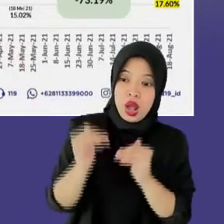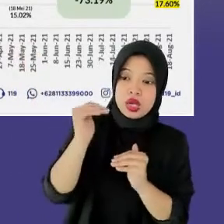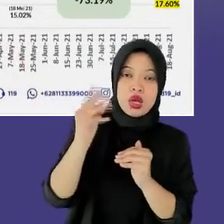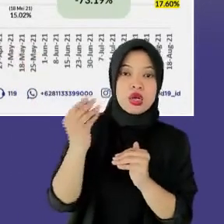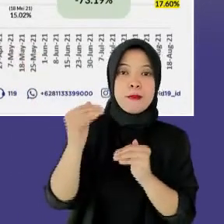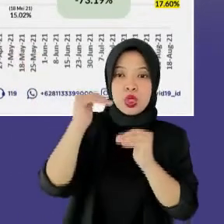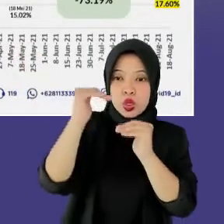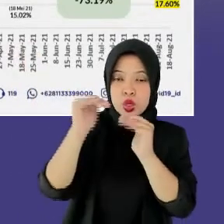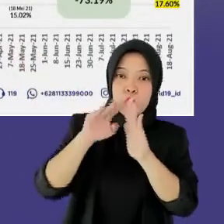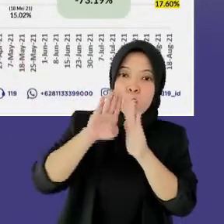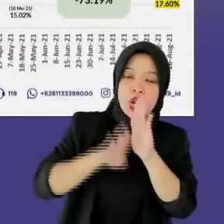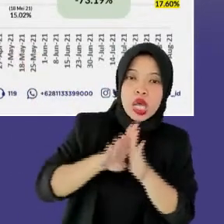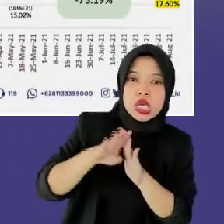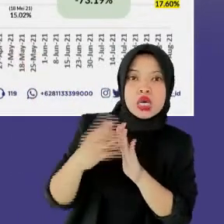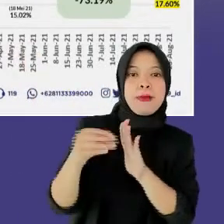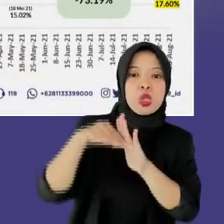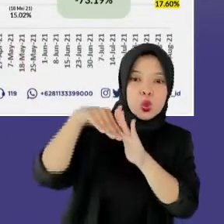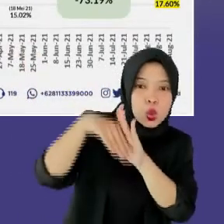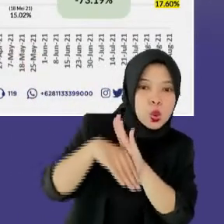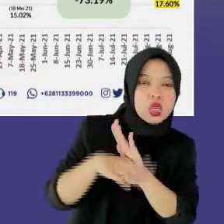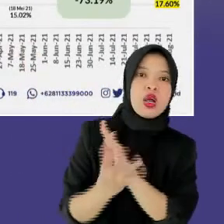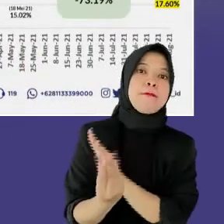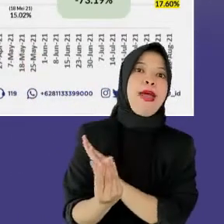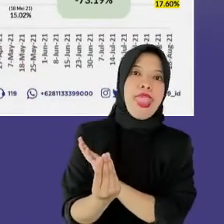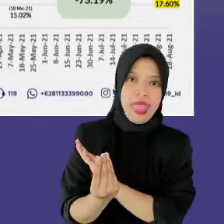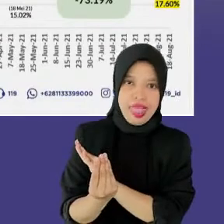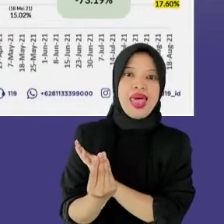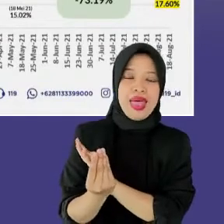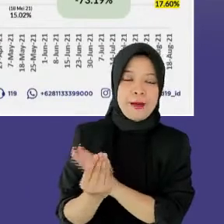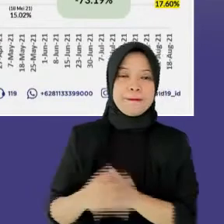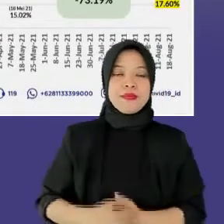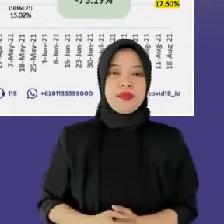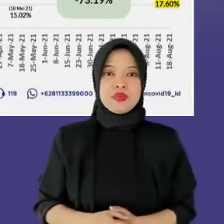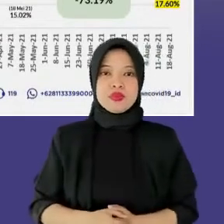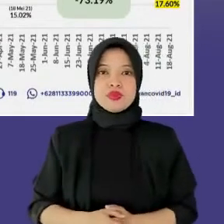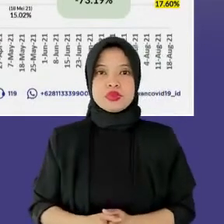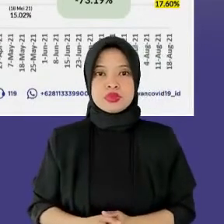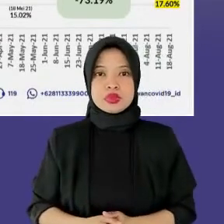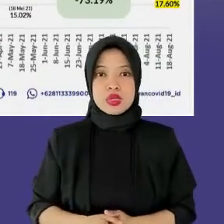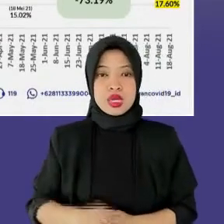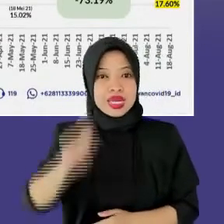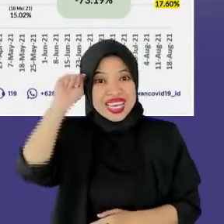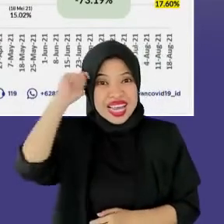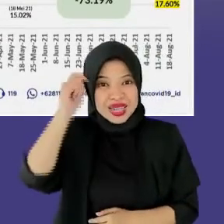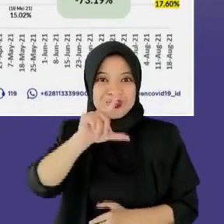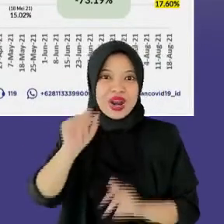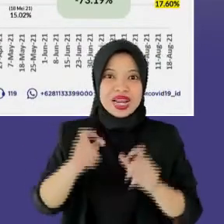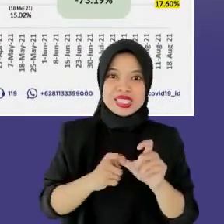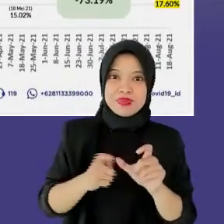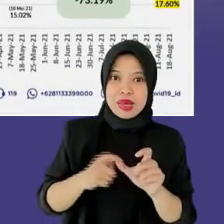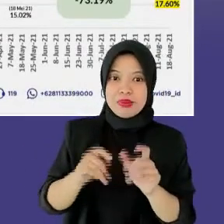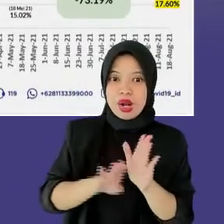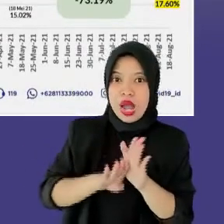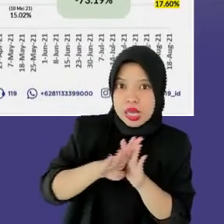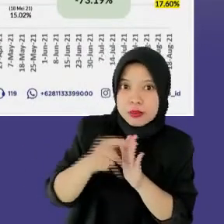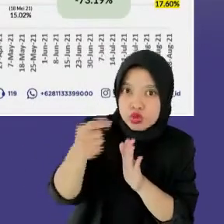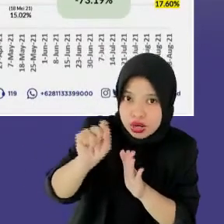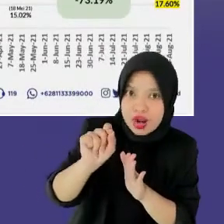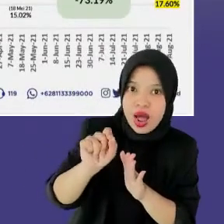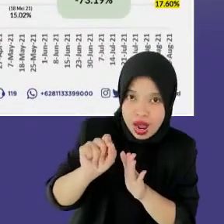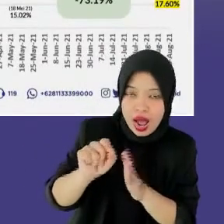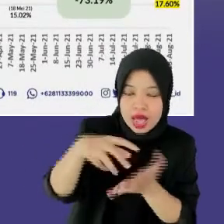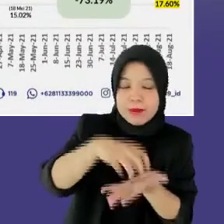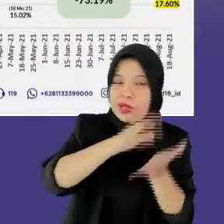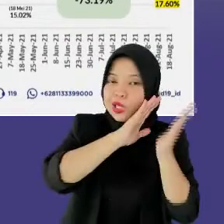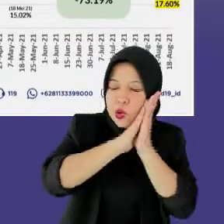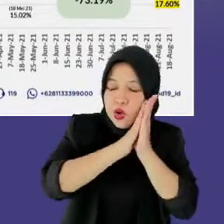lain sebagainya. Mungkin fenomena yang paling awal, kalau kita ingat dulu kan September sempat naik, Dokter Lula. Betul. Nah, di